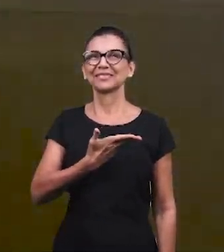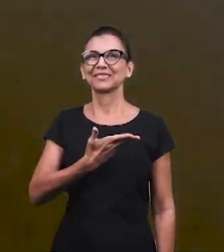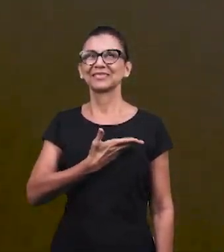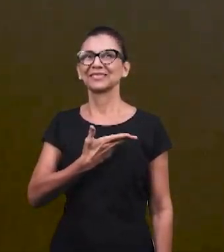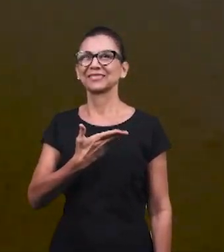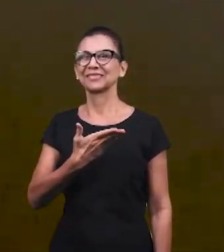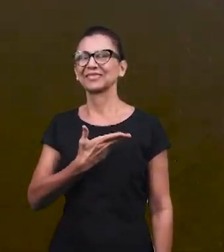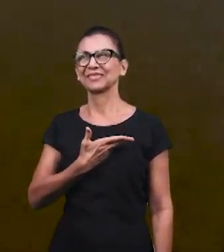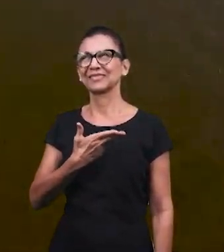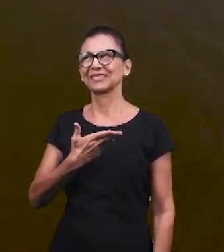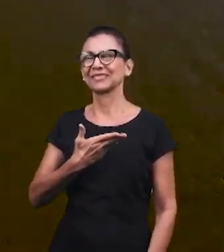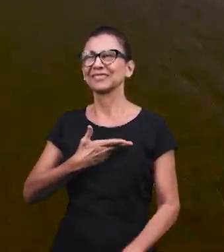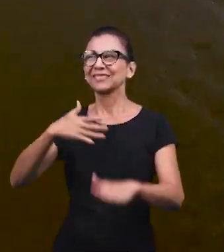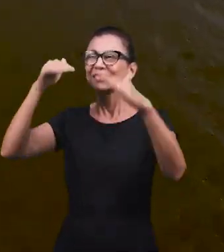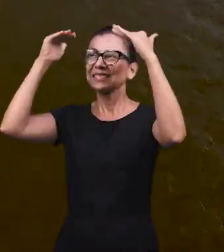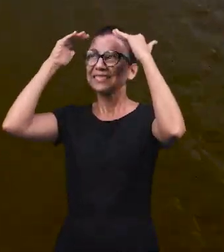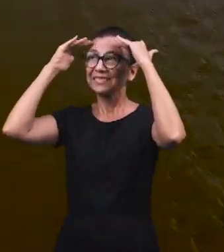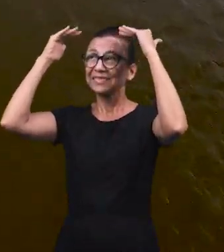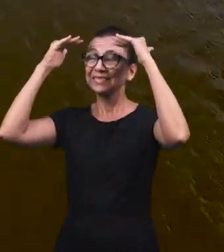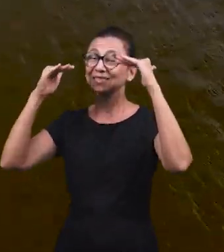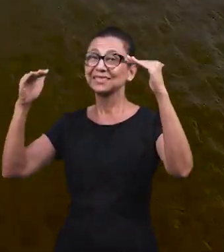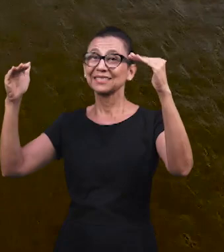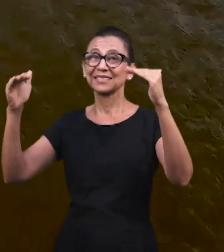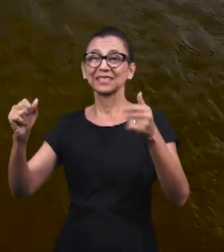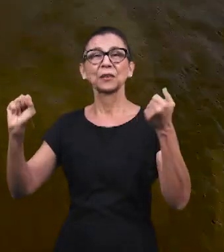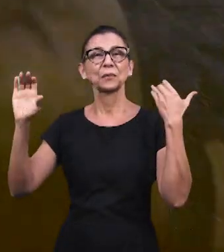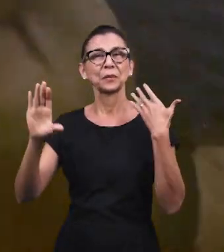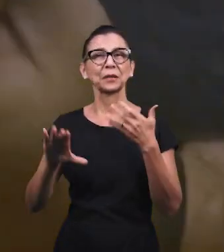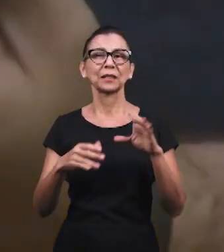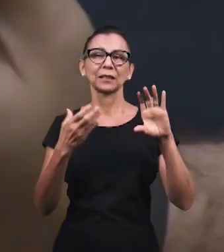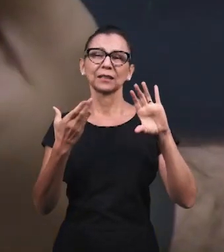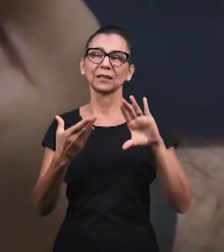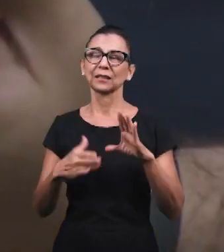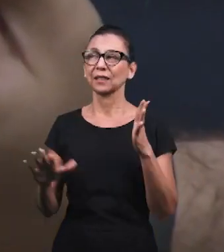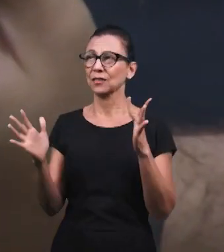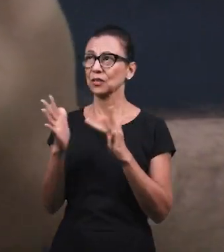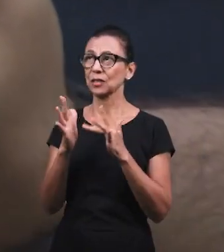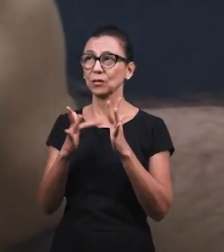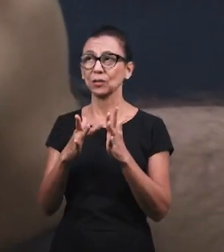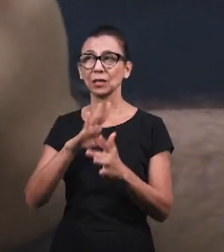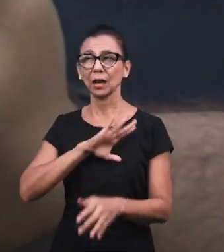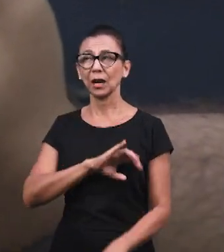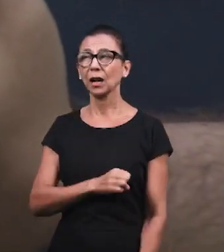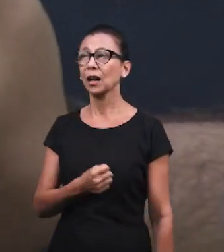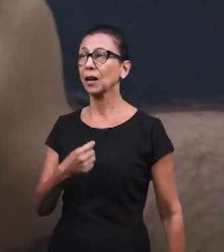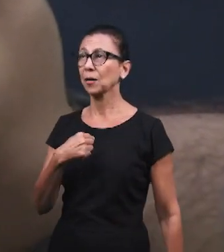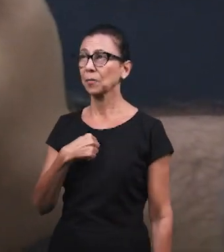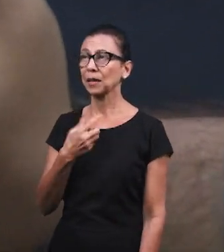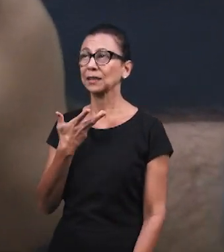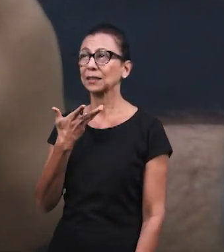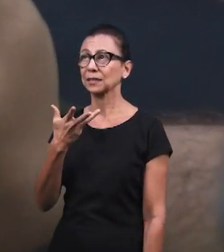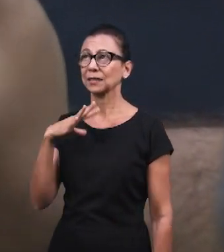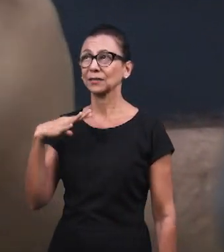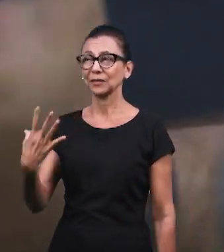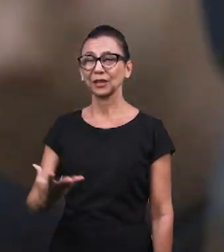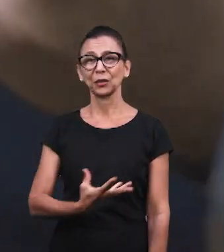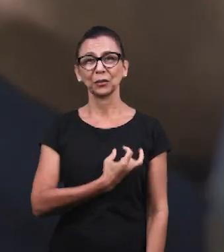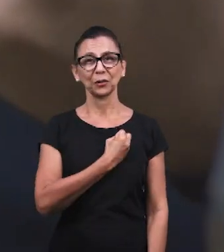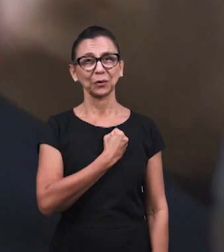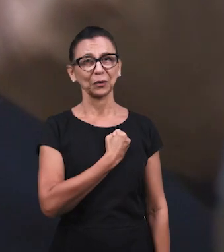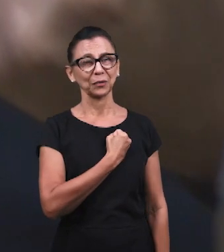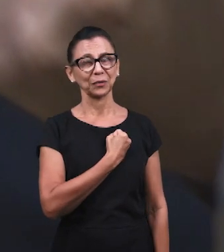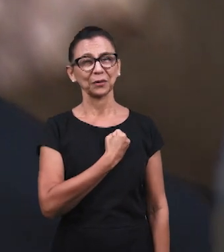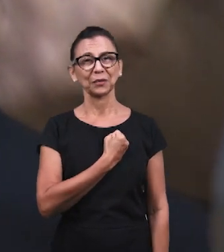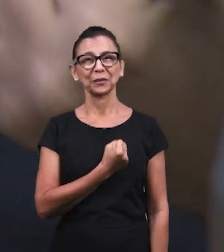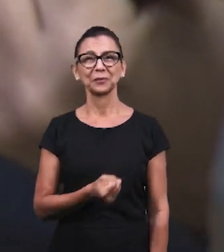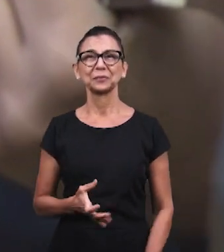vida ao meu amigo sempre agradar. Por isso eu canto sempre, Ele ama,